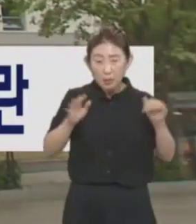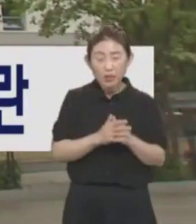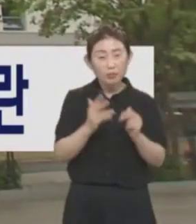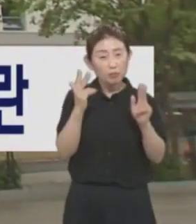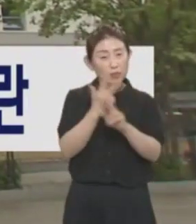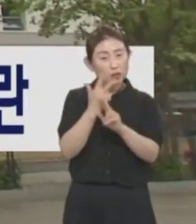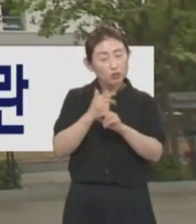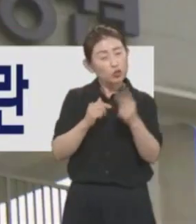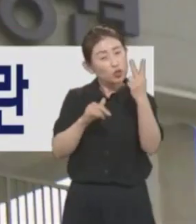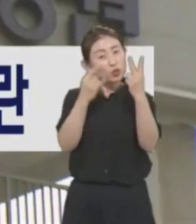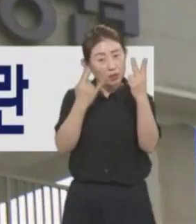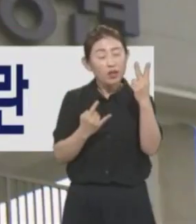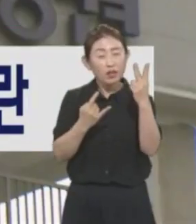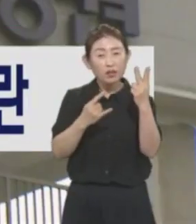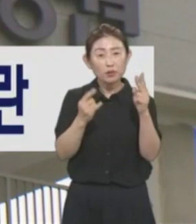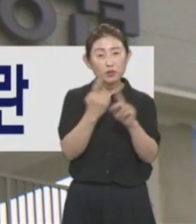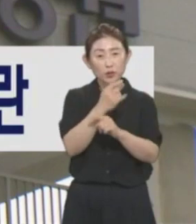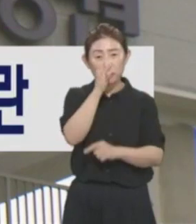2회 이루어집니다.